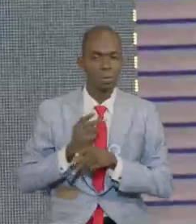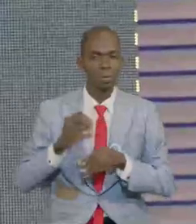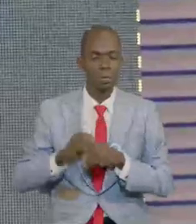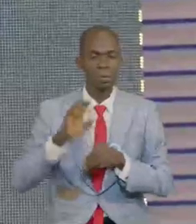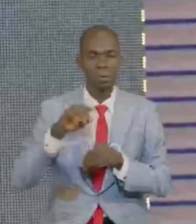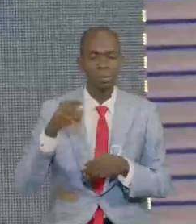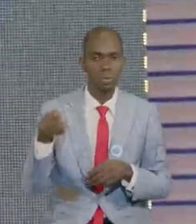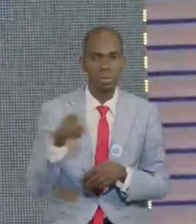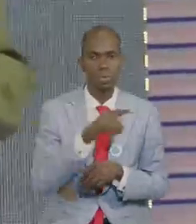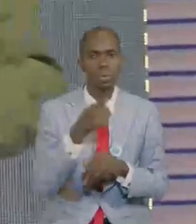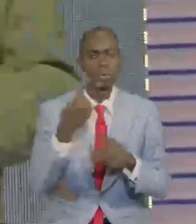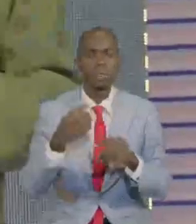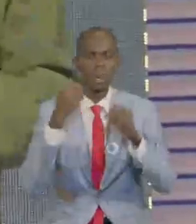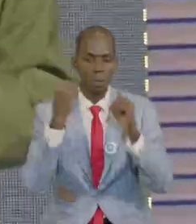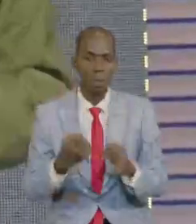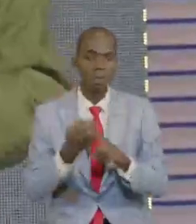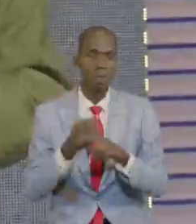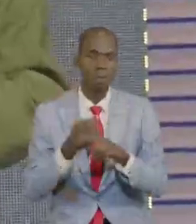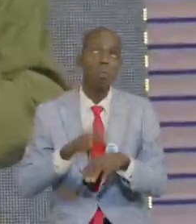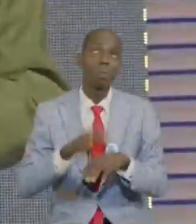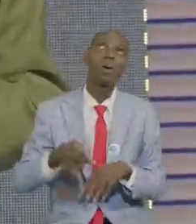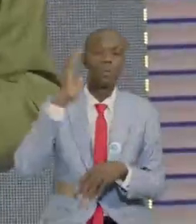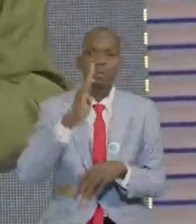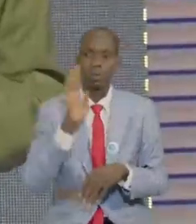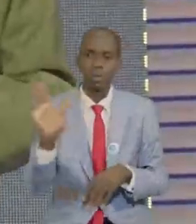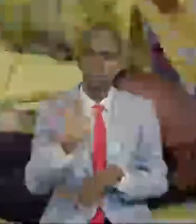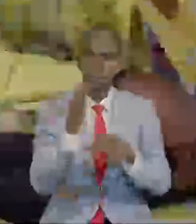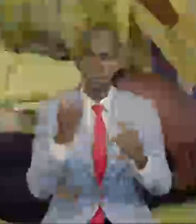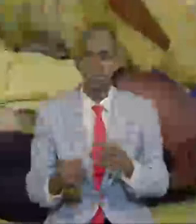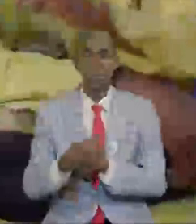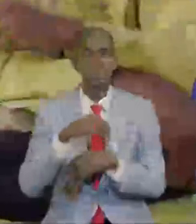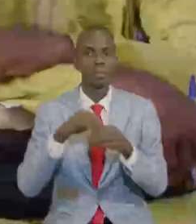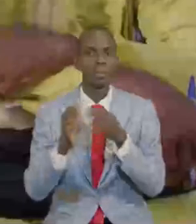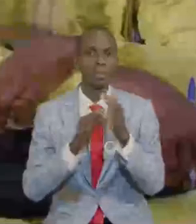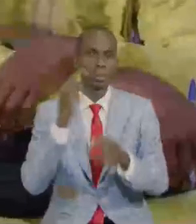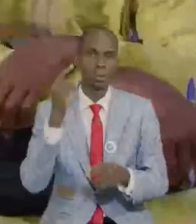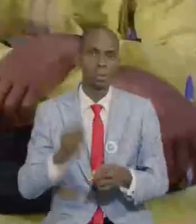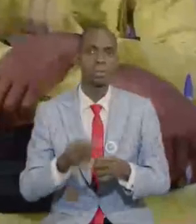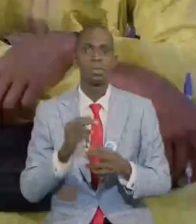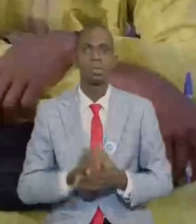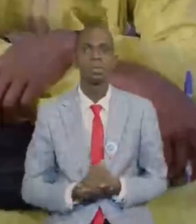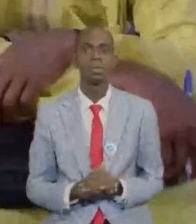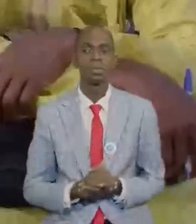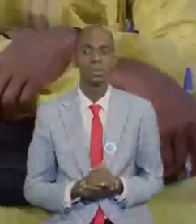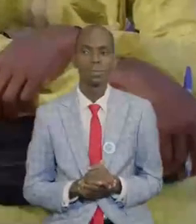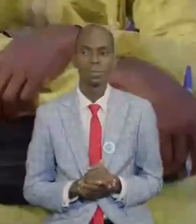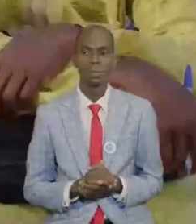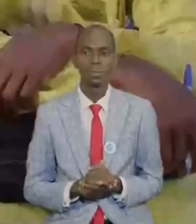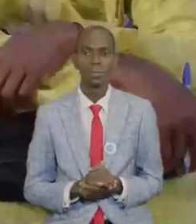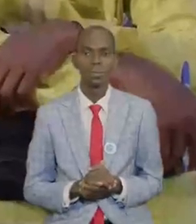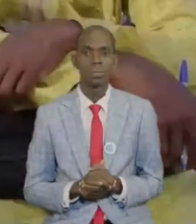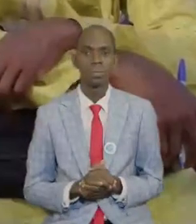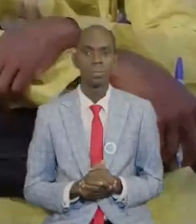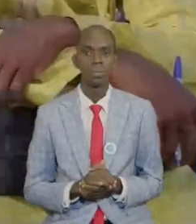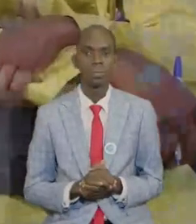power from on high will be yours today in Jesus' name. Et quand vous entendez, ce n'est pas seulement pour entendre, écouter. Non, vous devez vous approprier